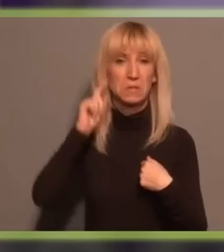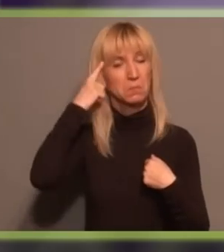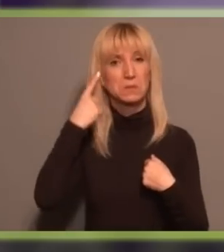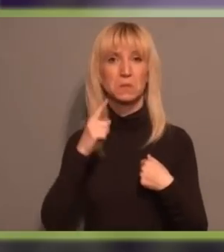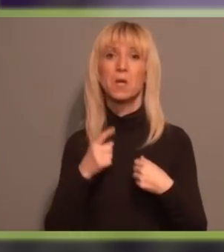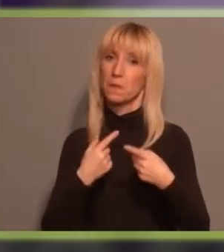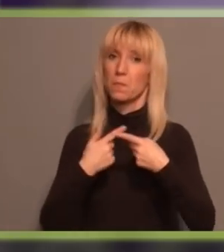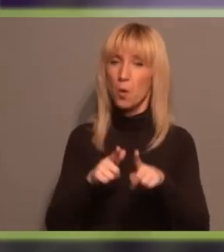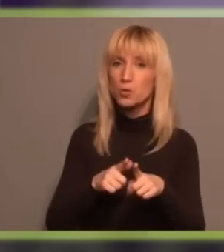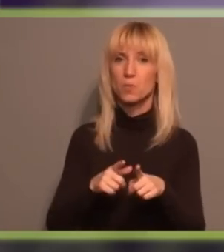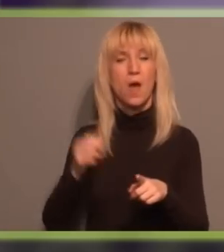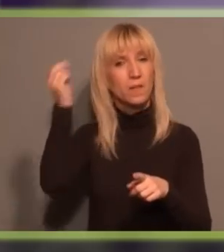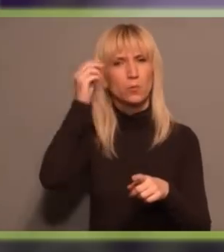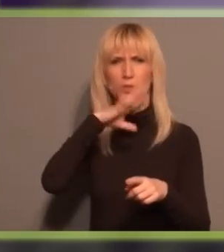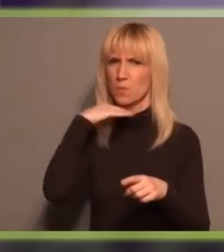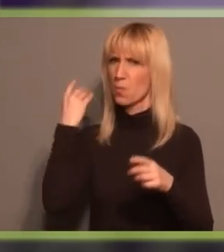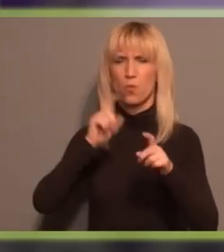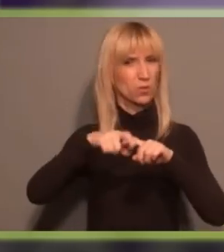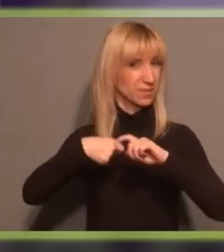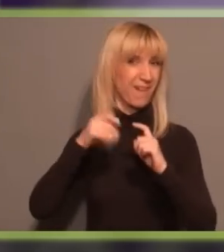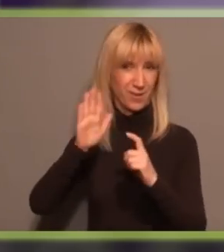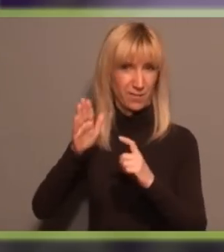I čak sam naučio da se stvari od njega.